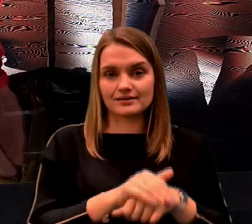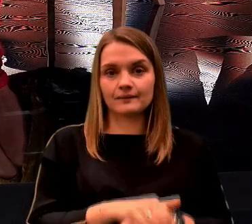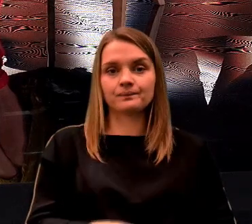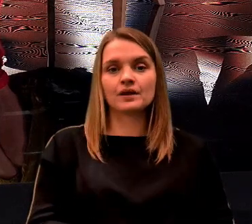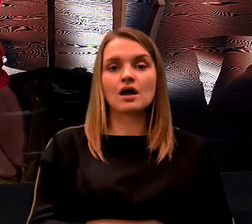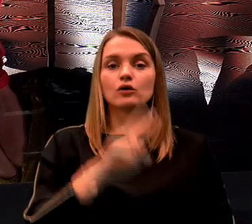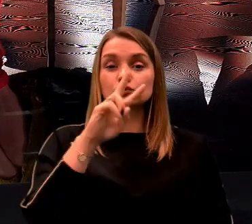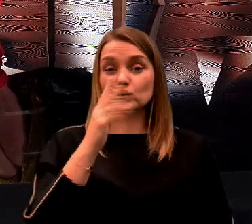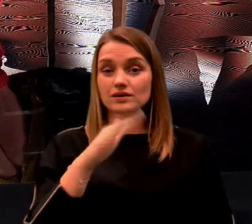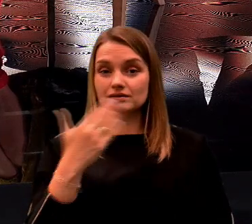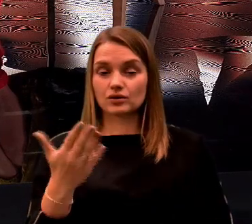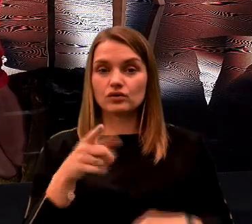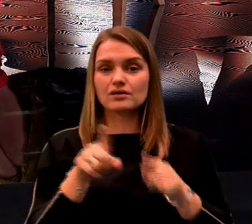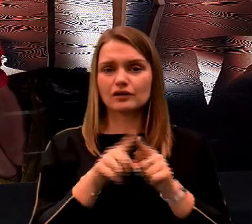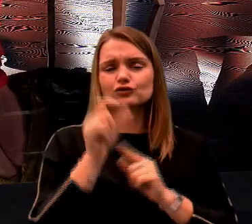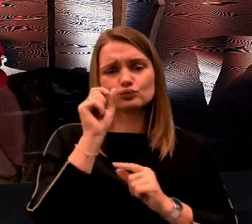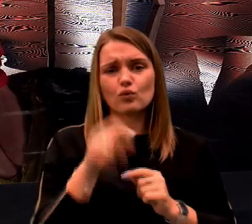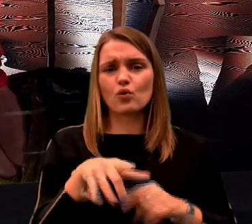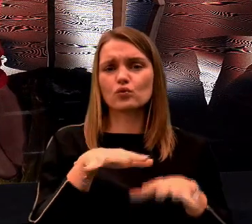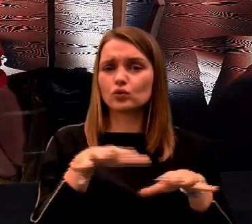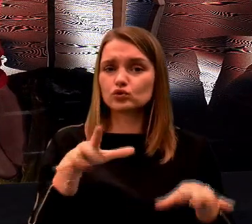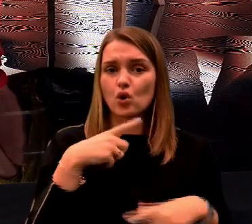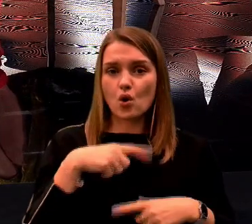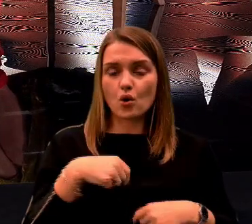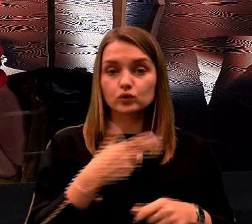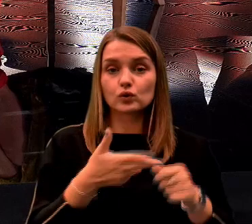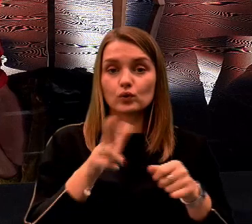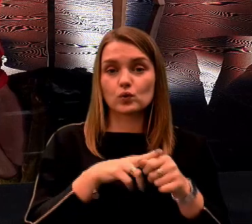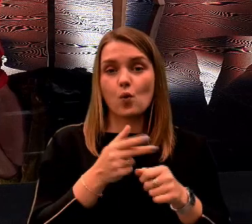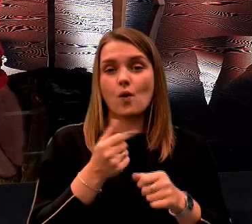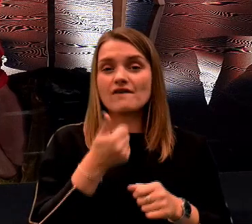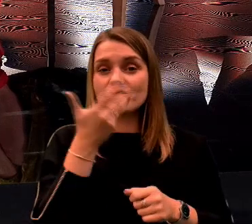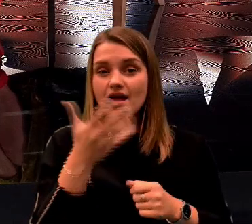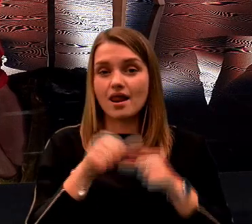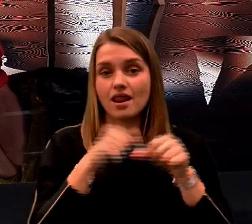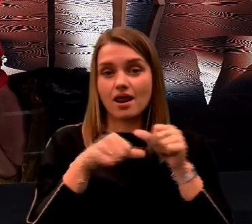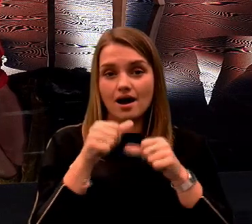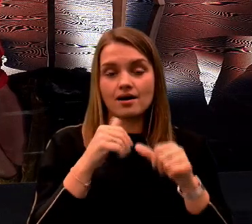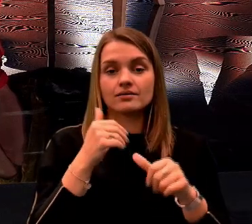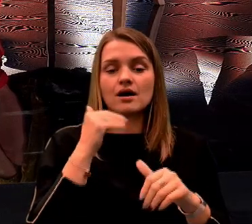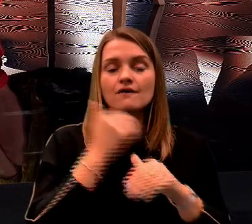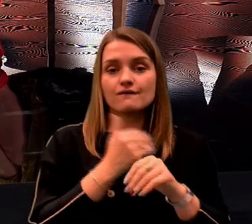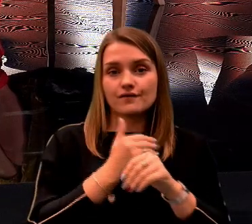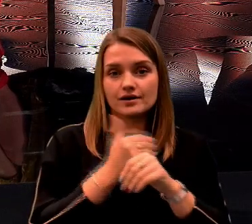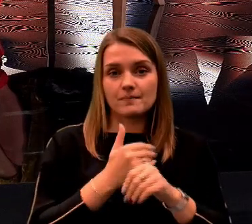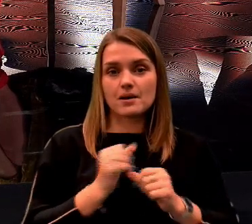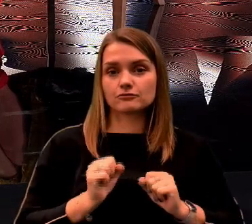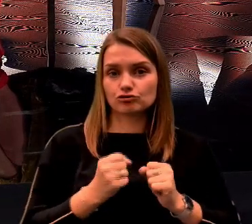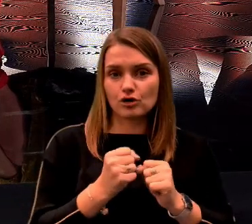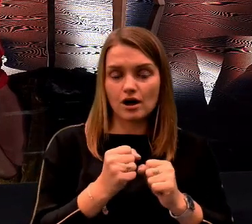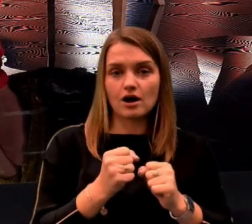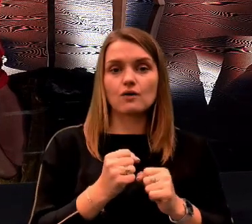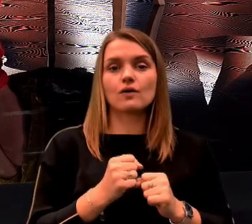drugiej strony oczywiście jest grono osób, które przez wiele lat funkcjonuje w firmach i mają coś, co psychologia